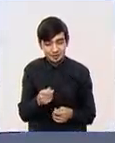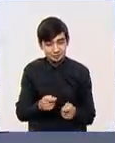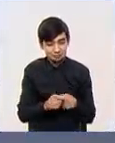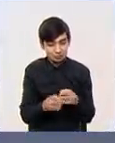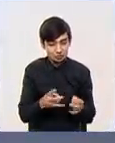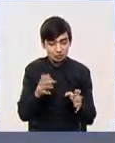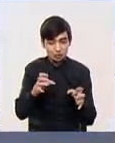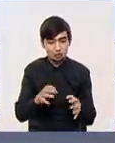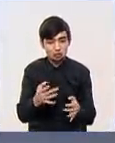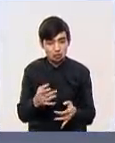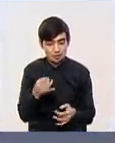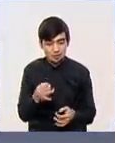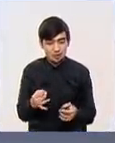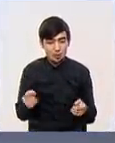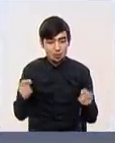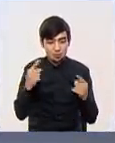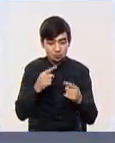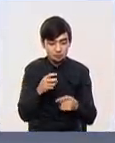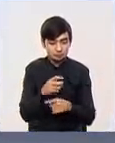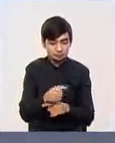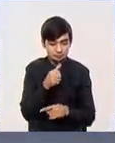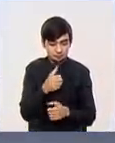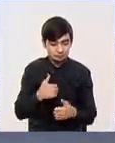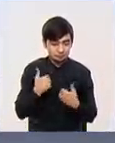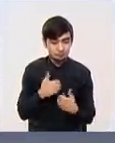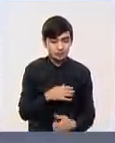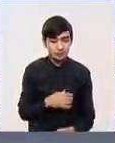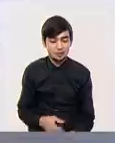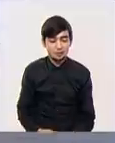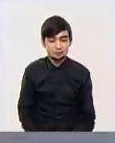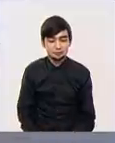заңды? Информбюро тілшілері анықтап көруге тырысқан еді.